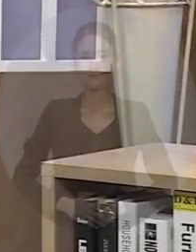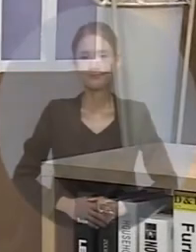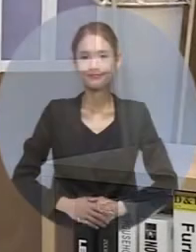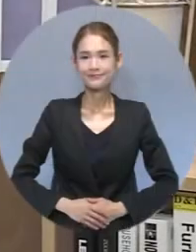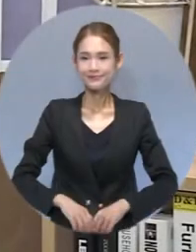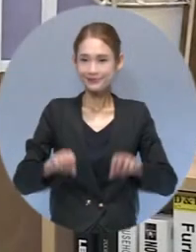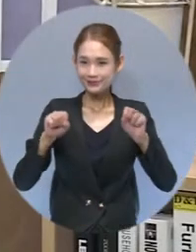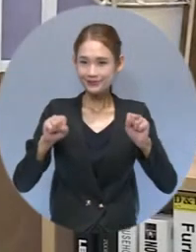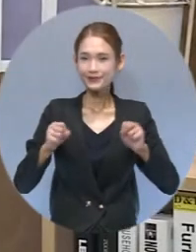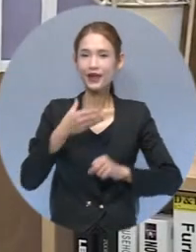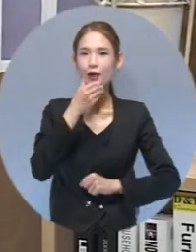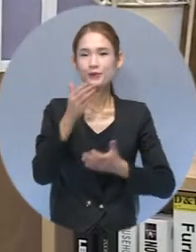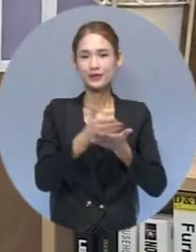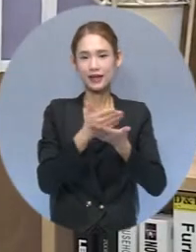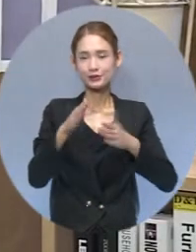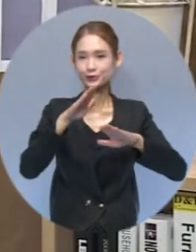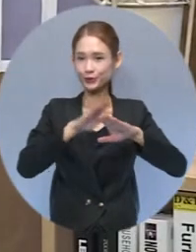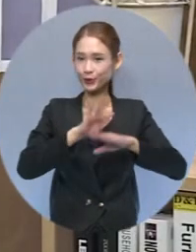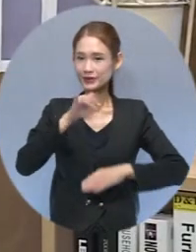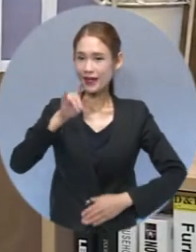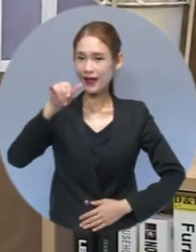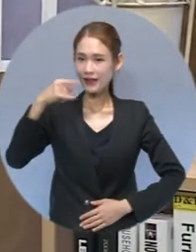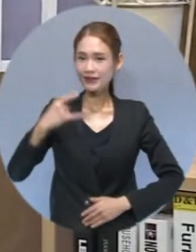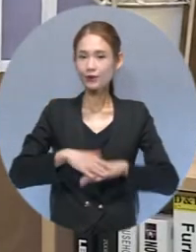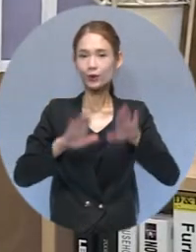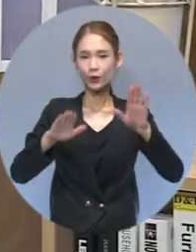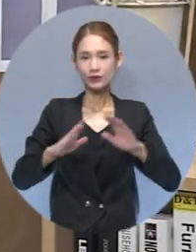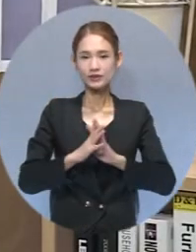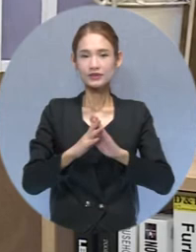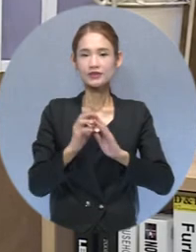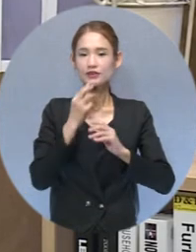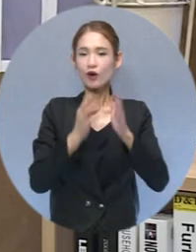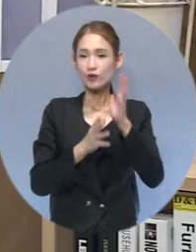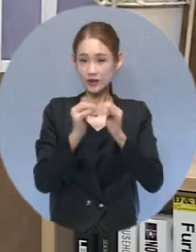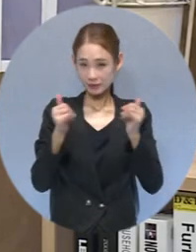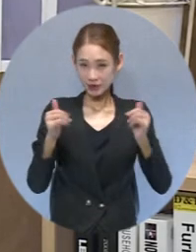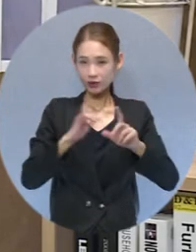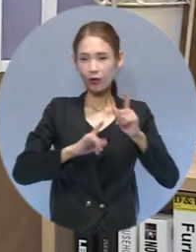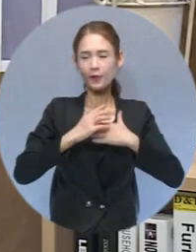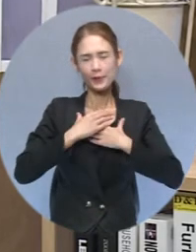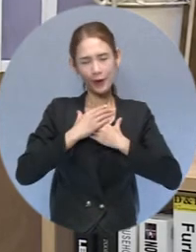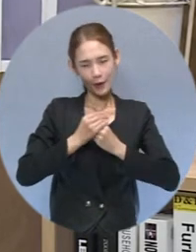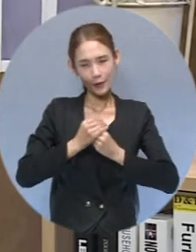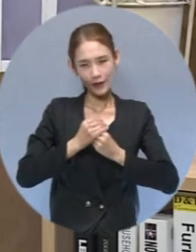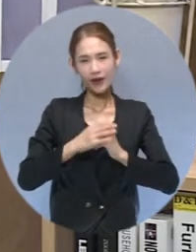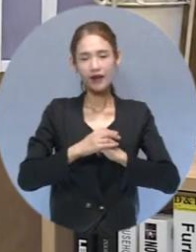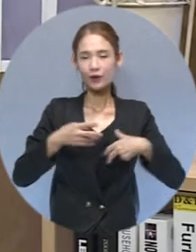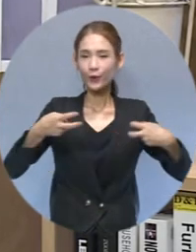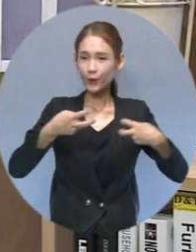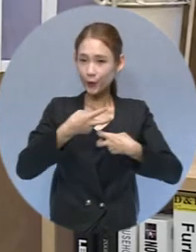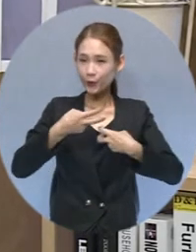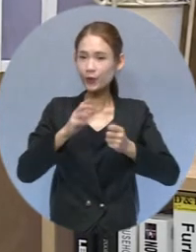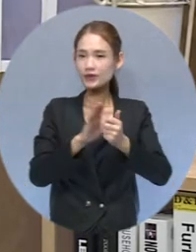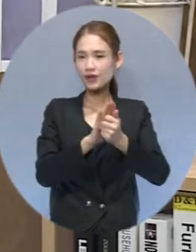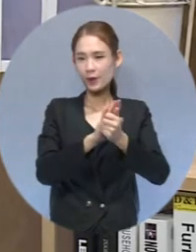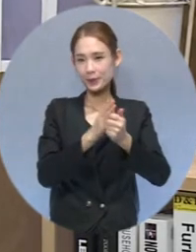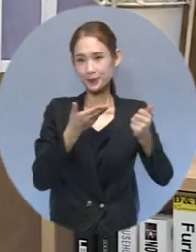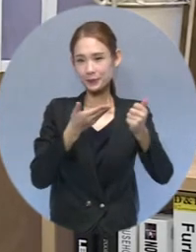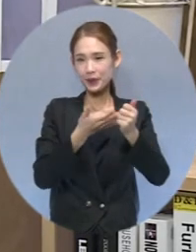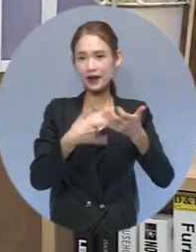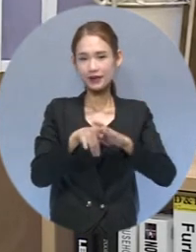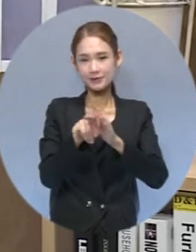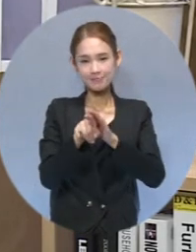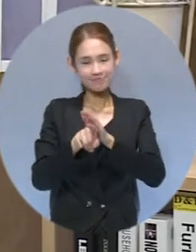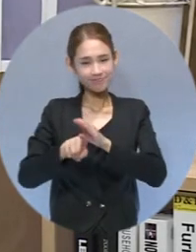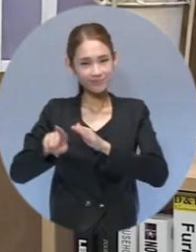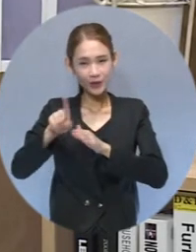안녕하세요. 행복나눔지킴이의 손자희입니다. 오늘은 서울시민이 보다 편리하고 안전한 교통서비스를 누릴 수 있도록 앞장서서